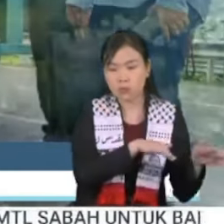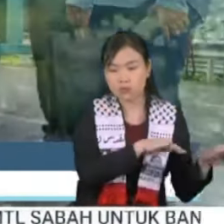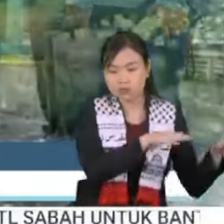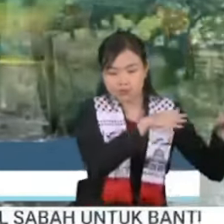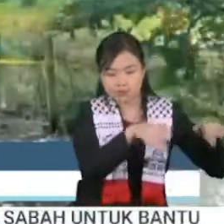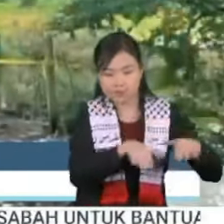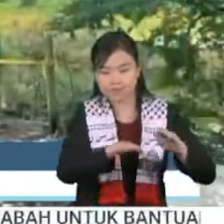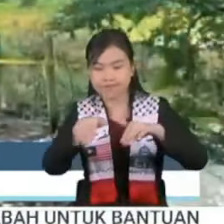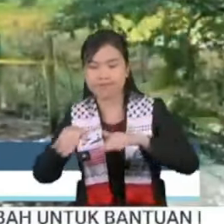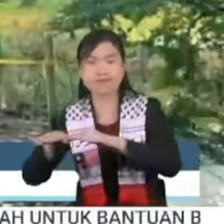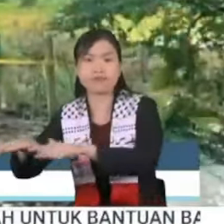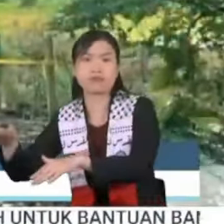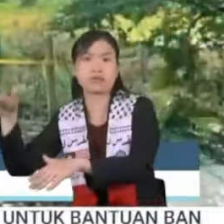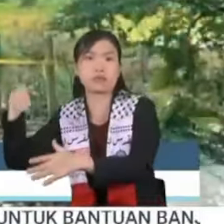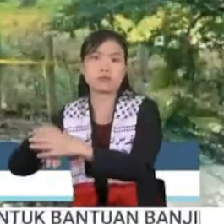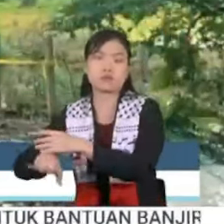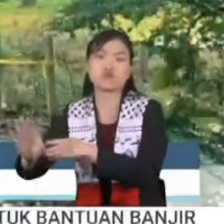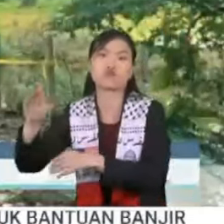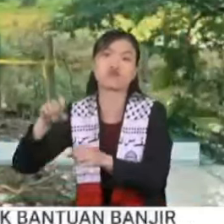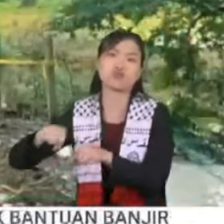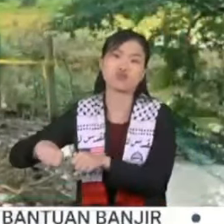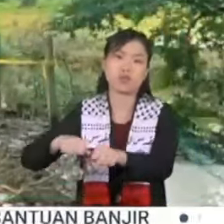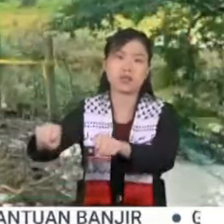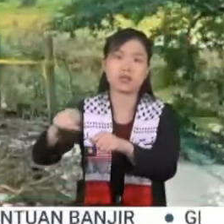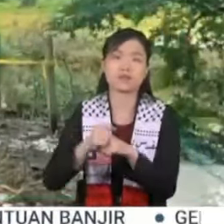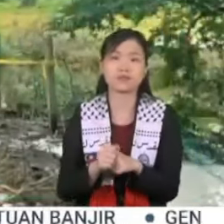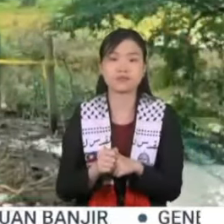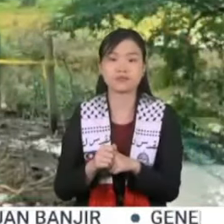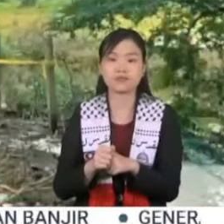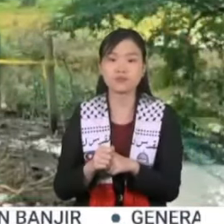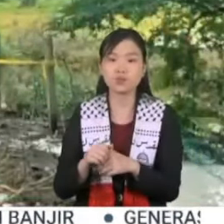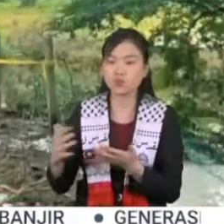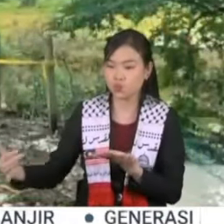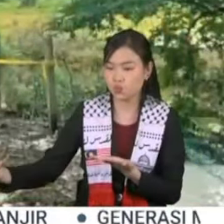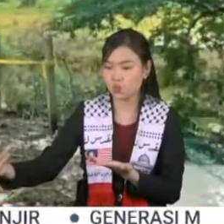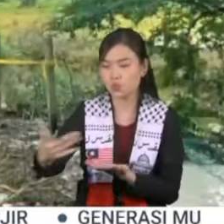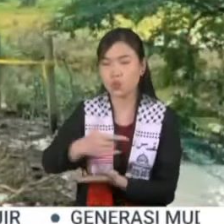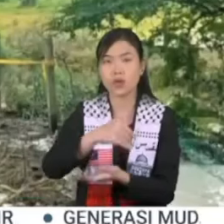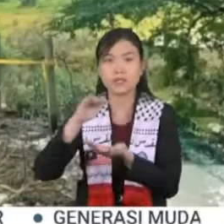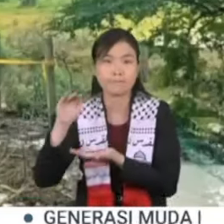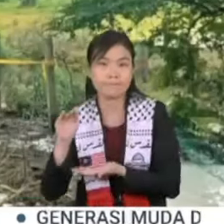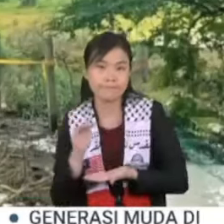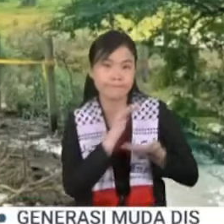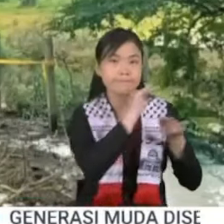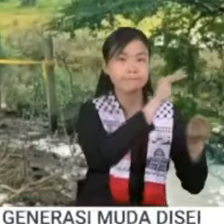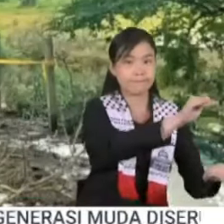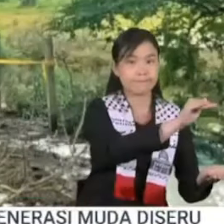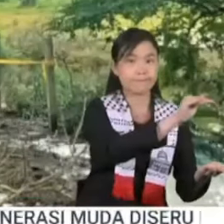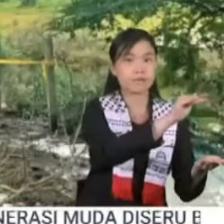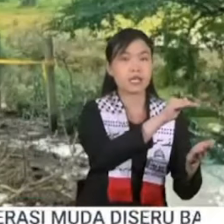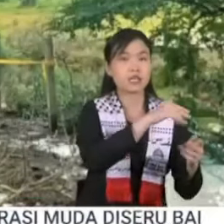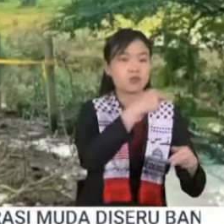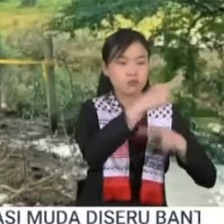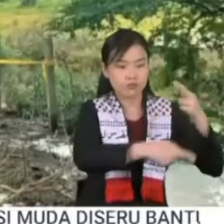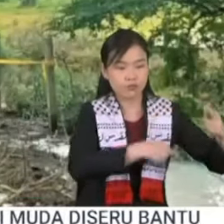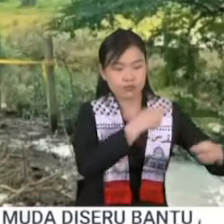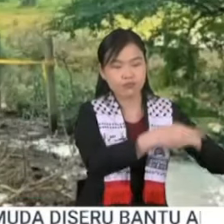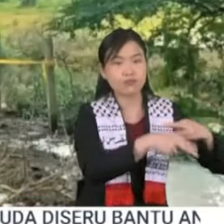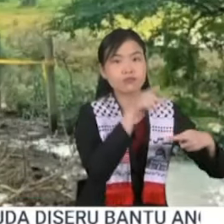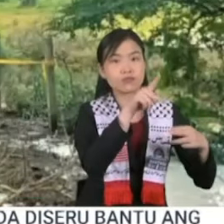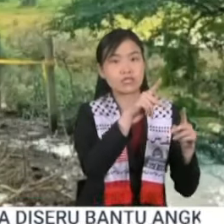tumpahan susu getah ke sungai berdekatan. Sisa yang dikumpul dihantar ke premis sekitar semula getah berlesen di